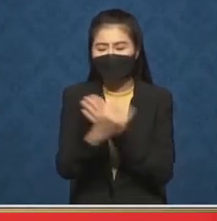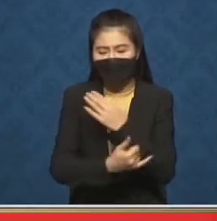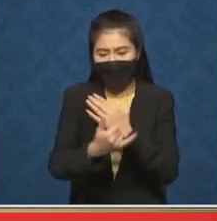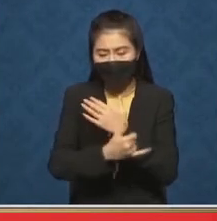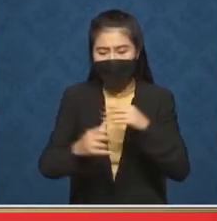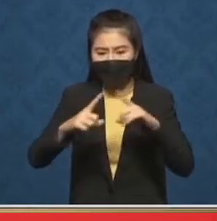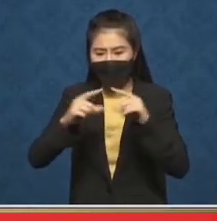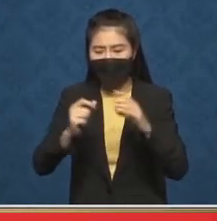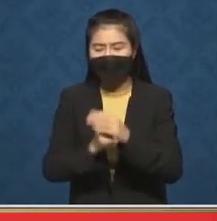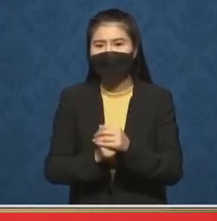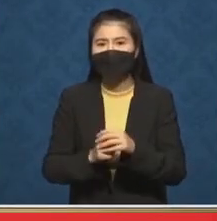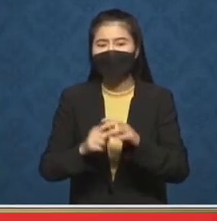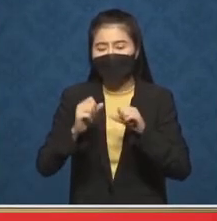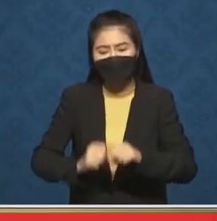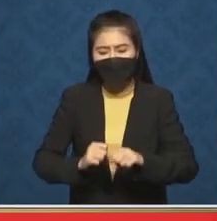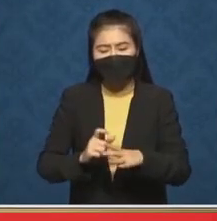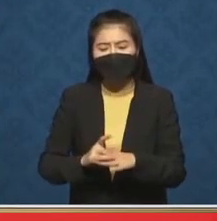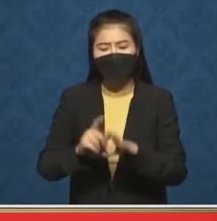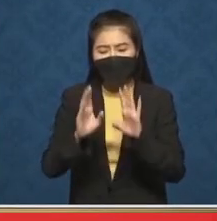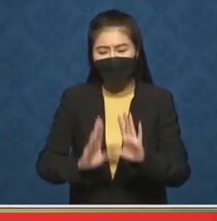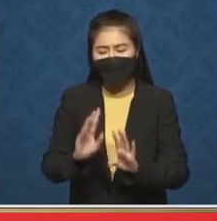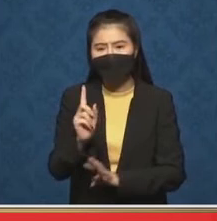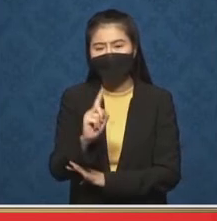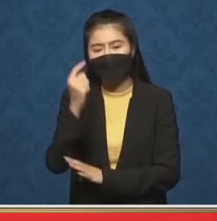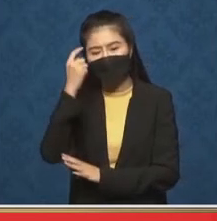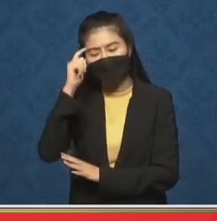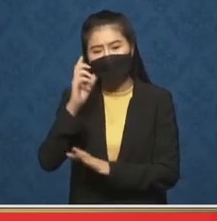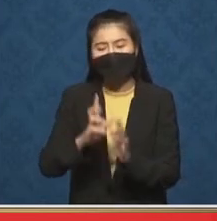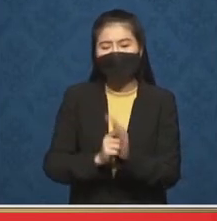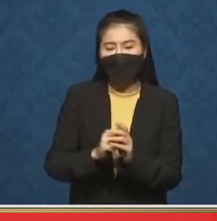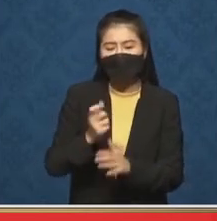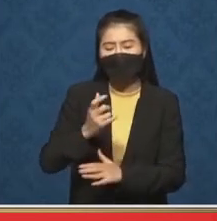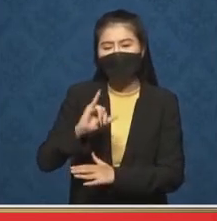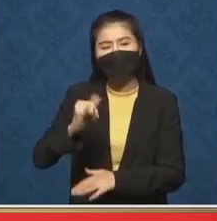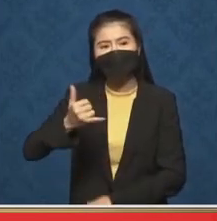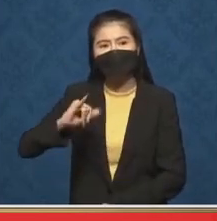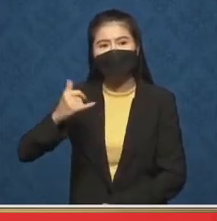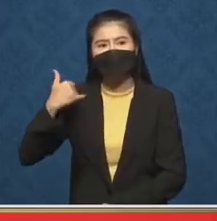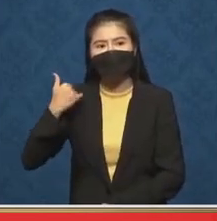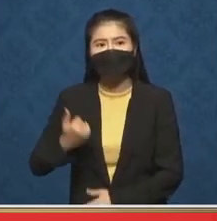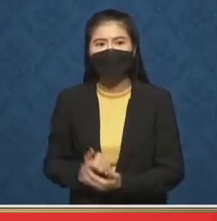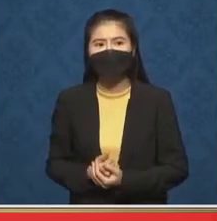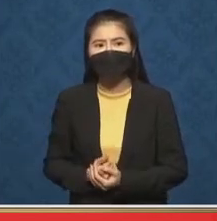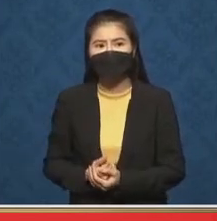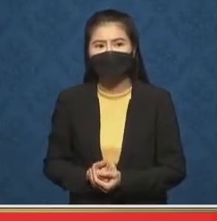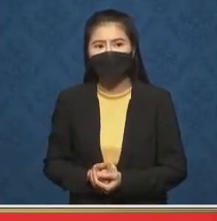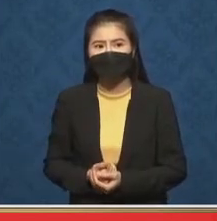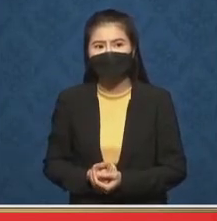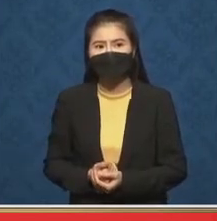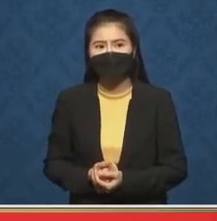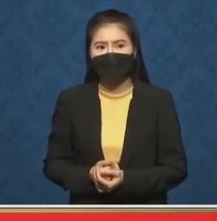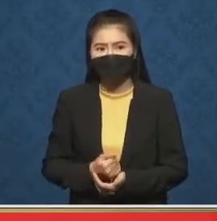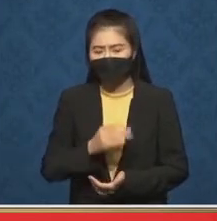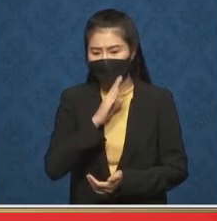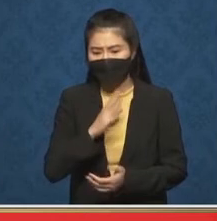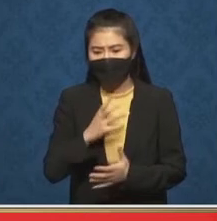ม้ไม่เหนดูแม้ถ้าทีอย่าง แต่การเจรจาอกด้านหนึ่ก็สามารเจร